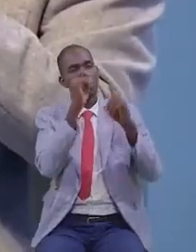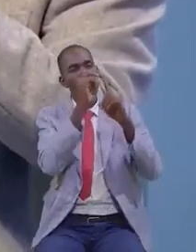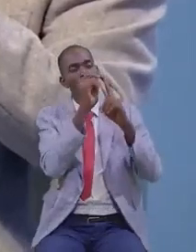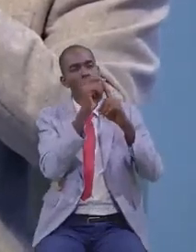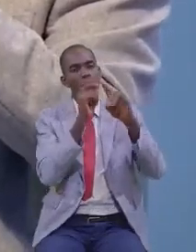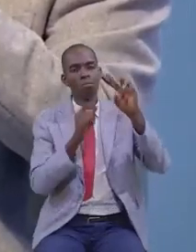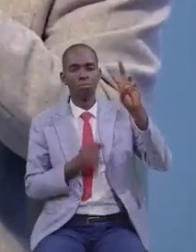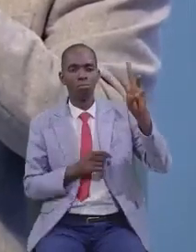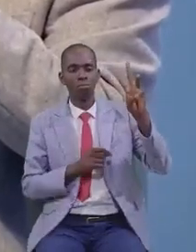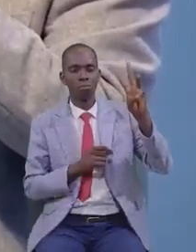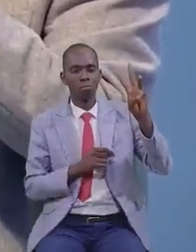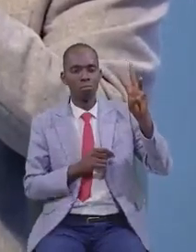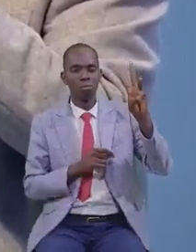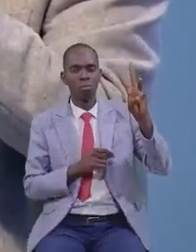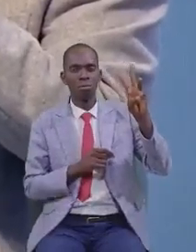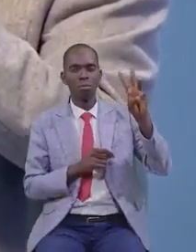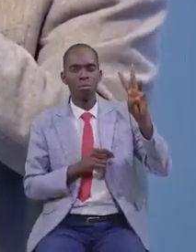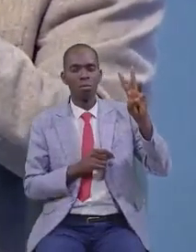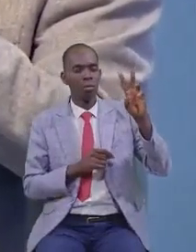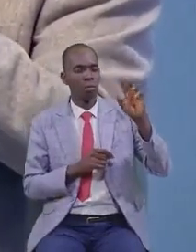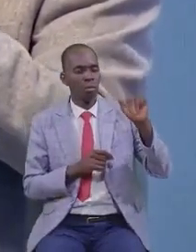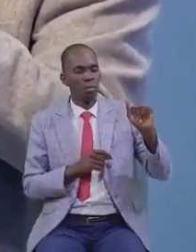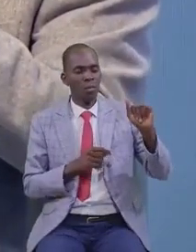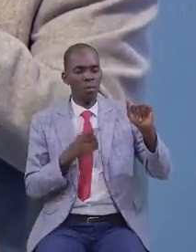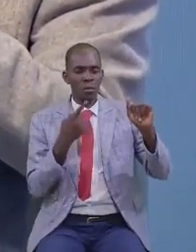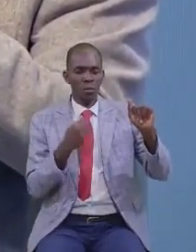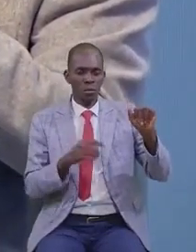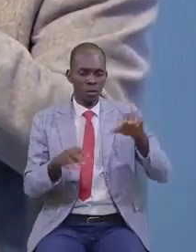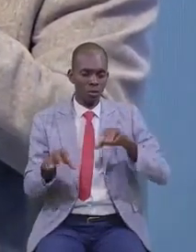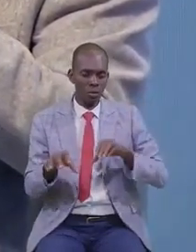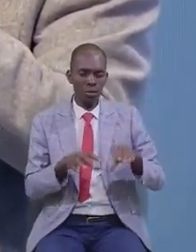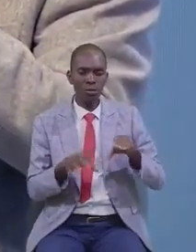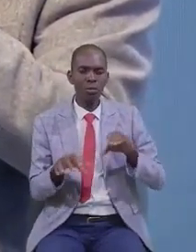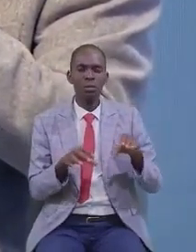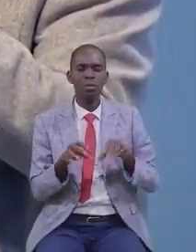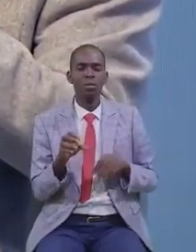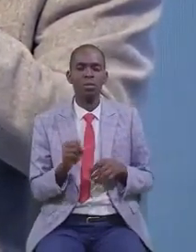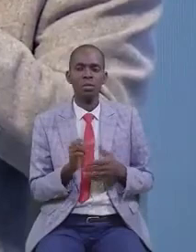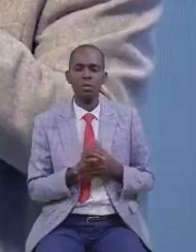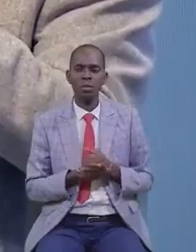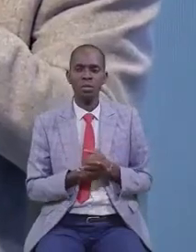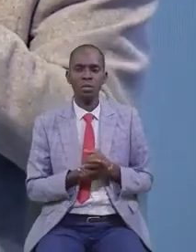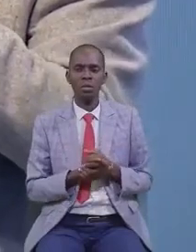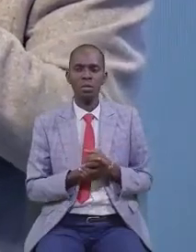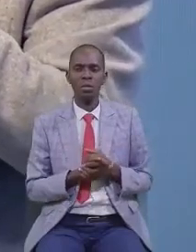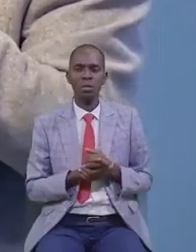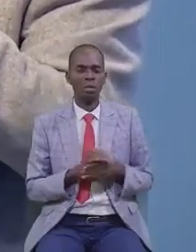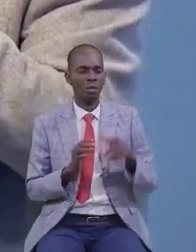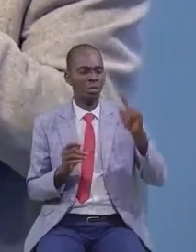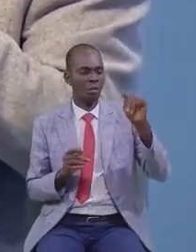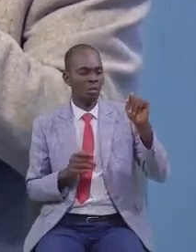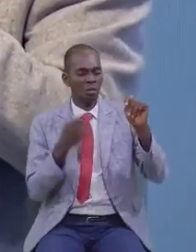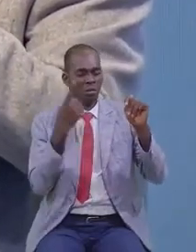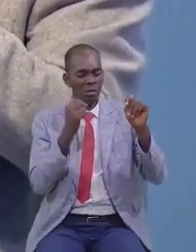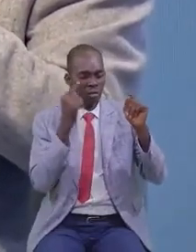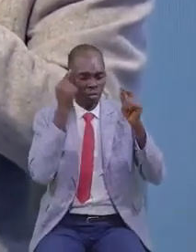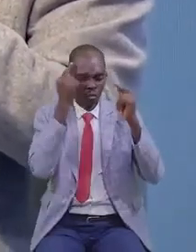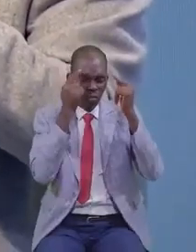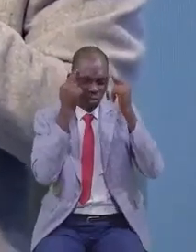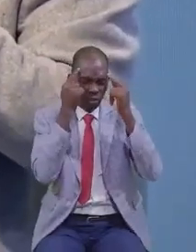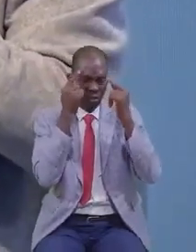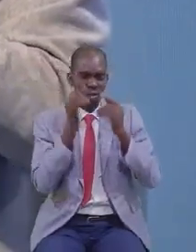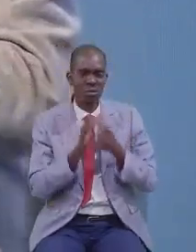yokka maatalu, the acts and actions, ayana yokka charyalu kriyalu, the thoughts, ayana